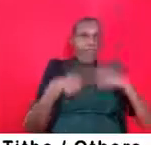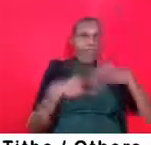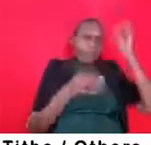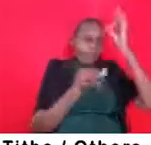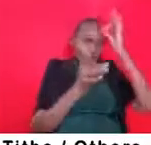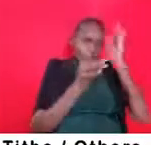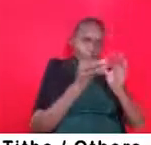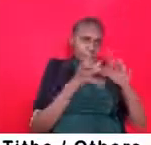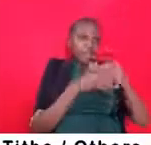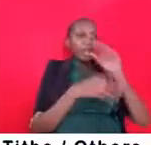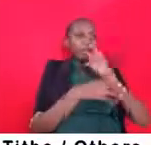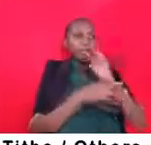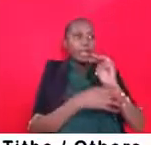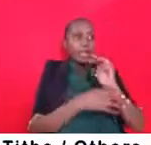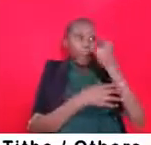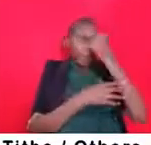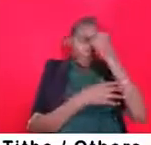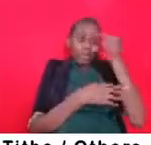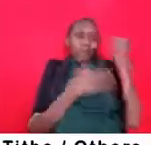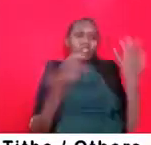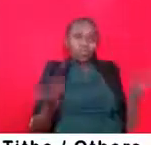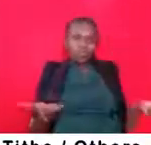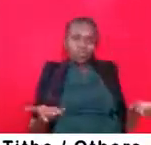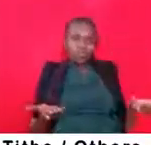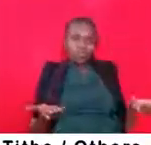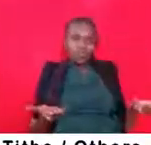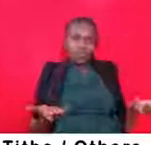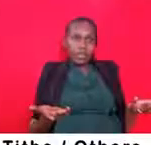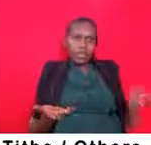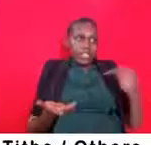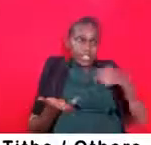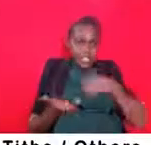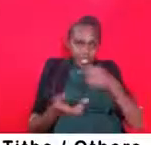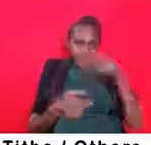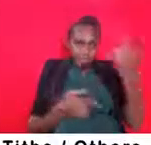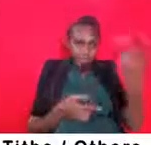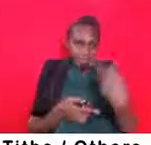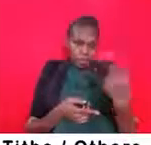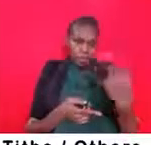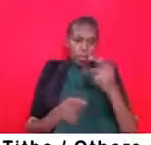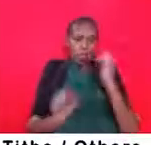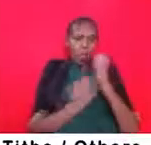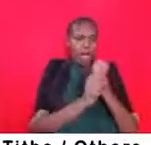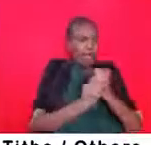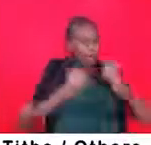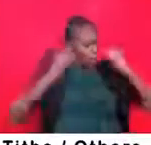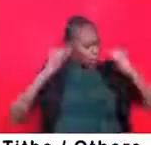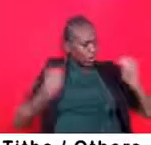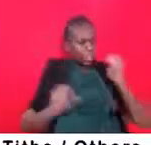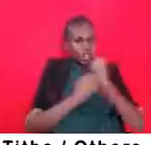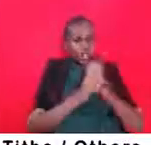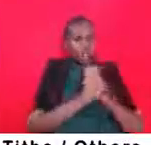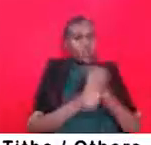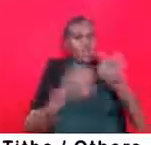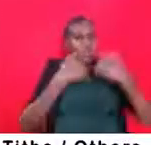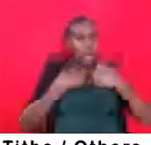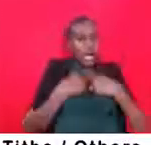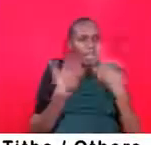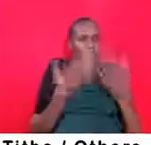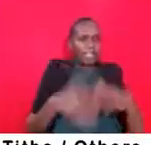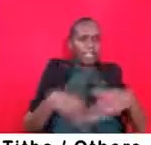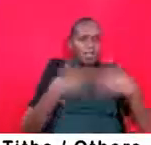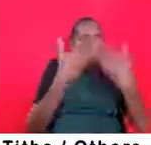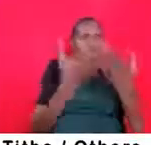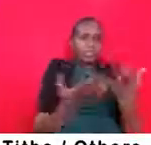naye. Kwa sababu gani? Mimi na wewe tutafanya kazi kubwa kukusanya mali